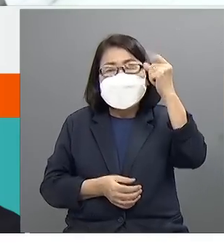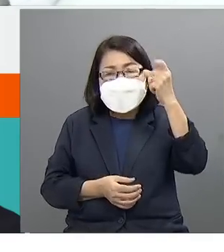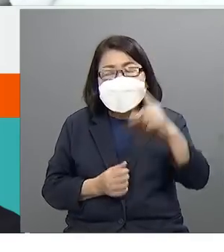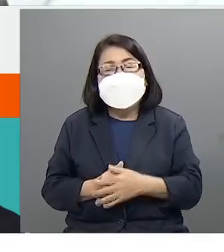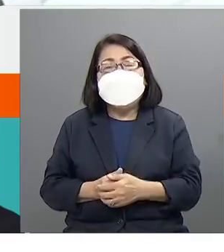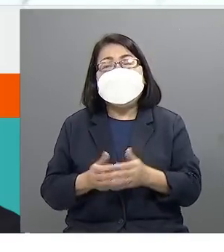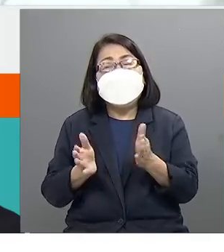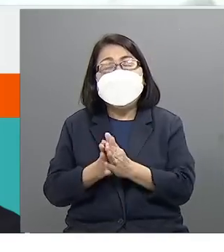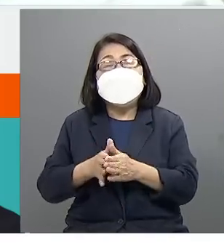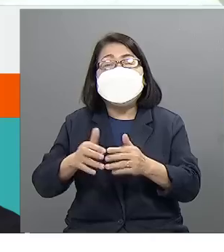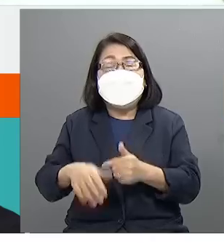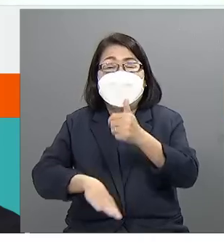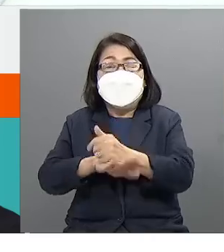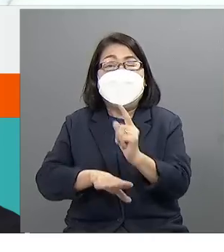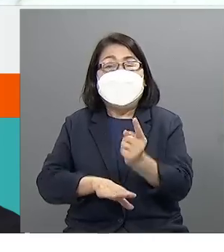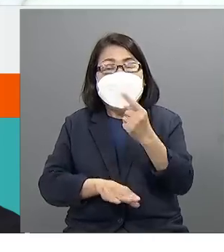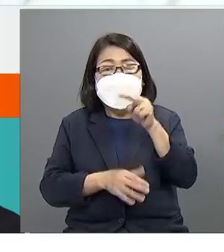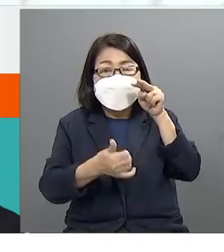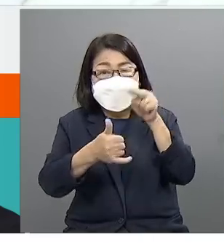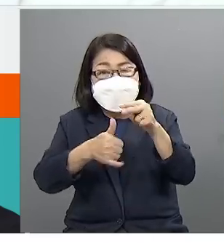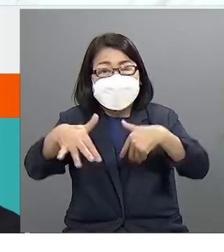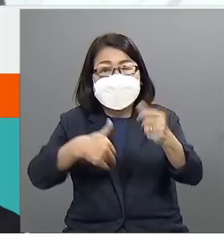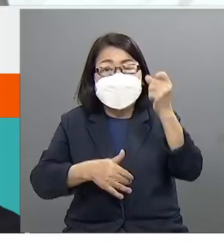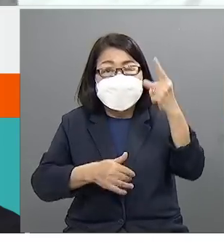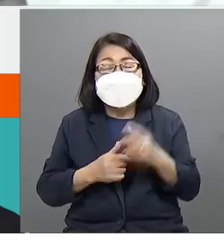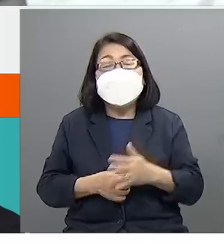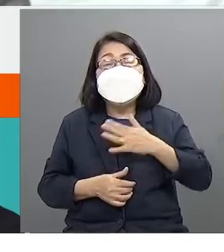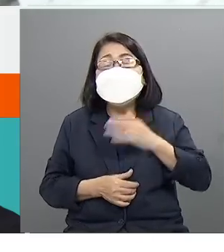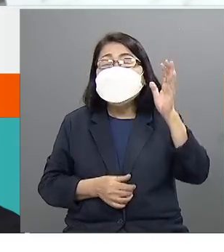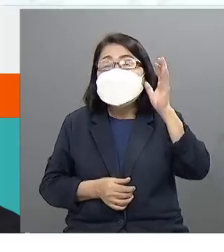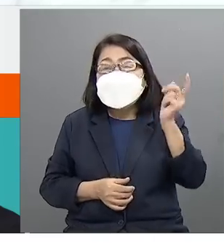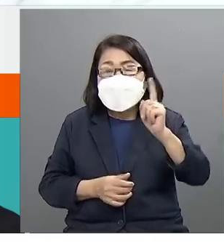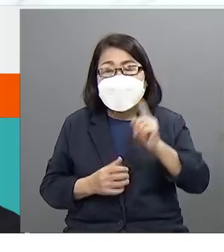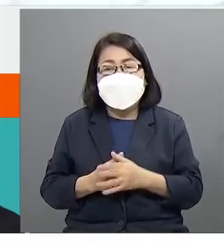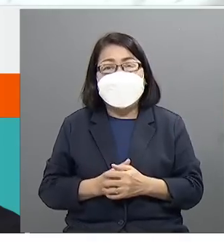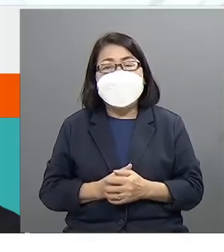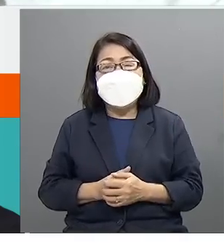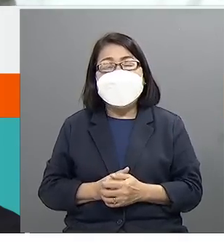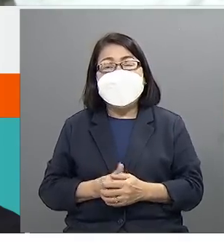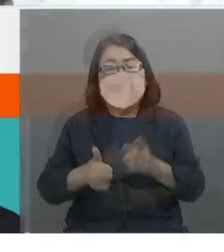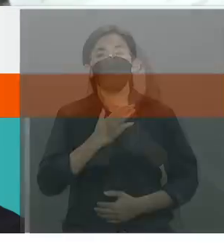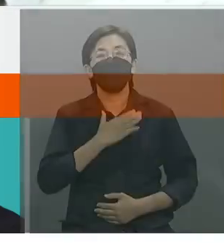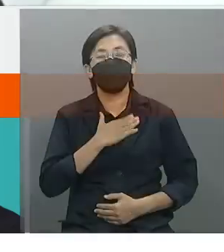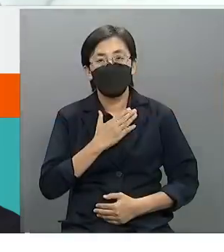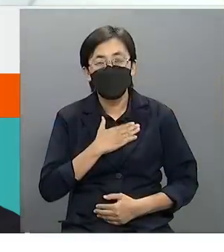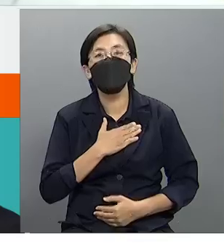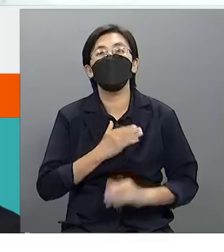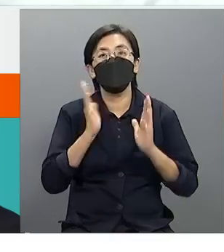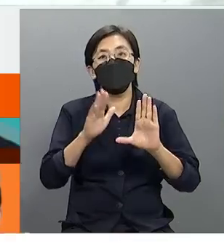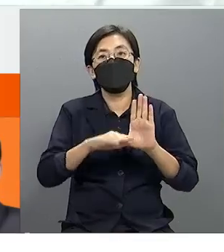จผมเชื่อนะเชื่อว่าดร.ชัชชาติคงชนะ 100% ถ้าดูนะดูจ